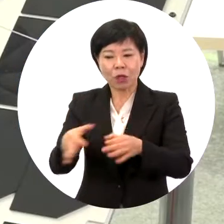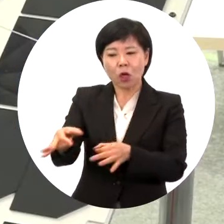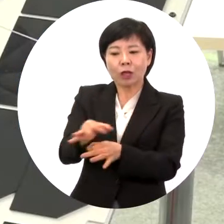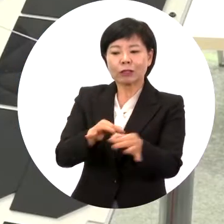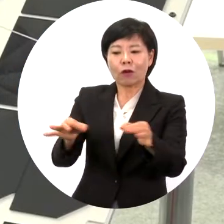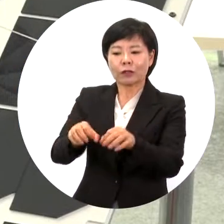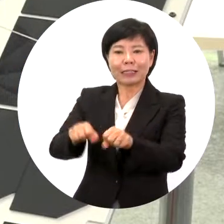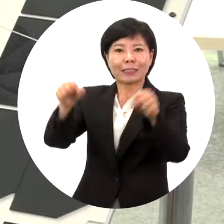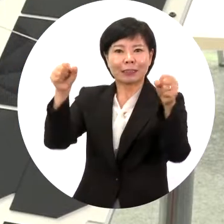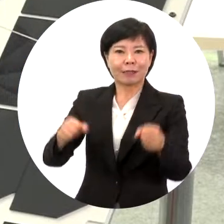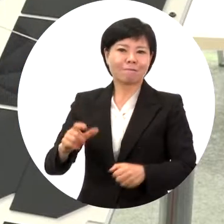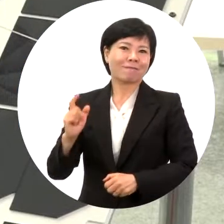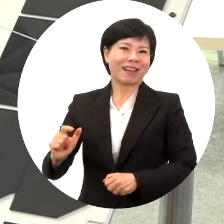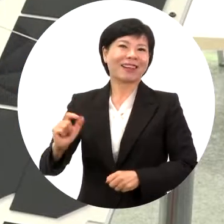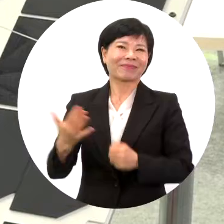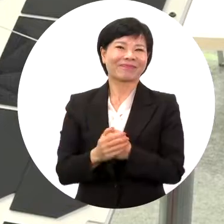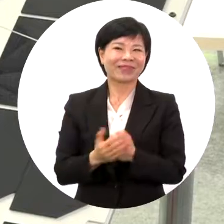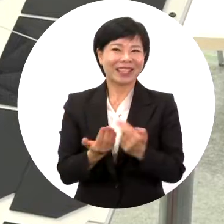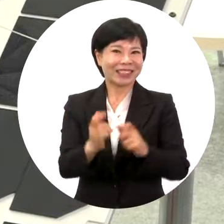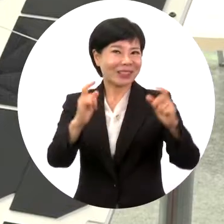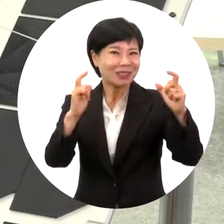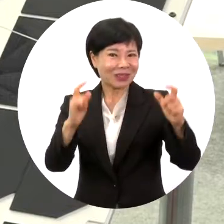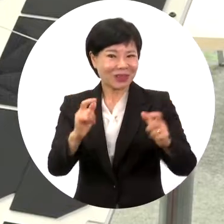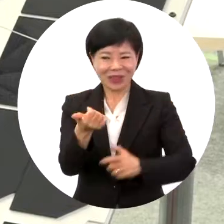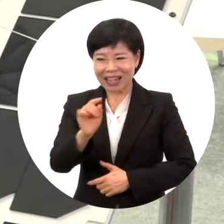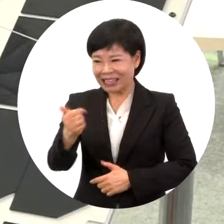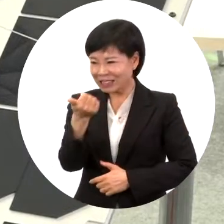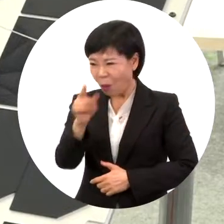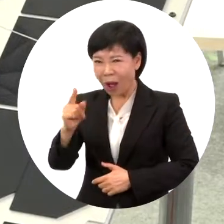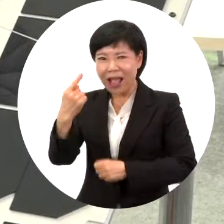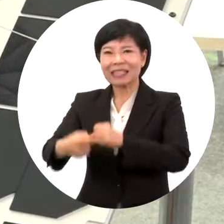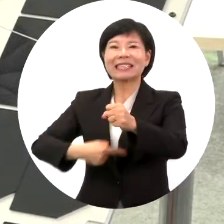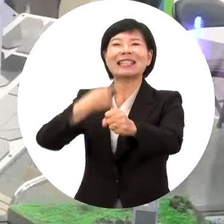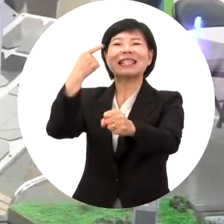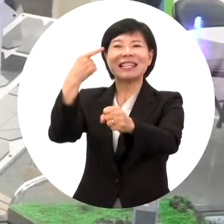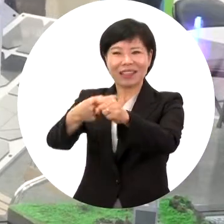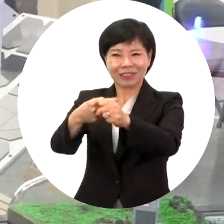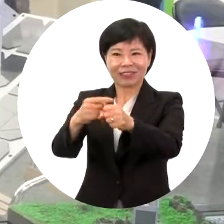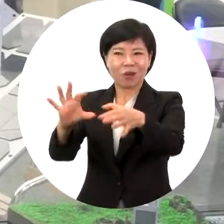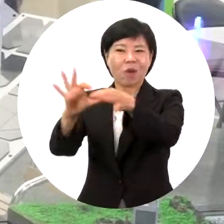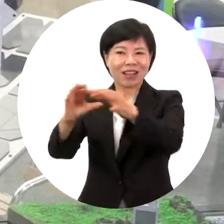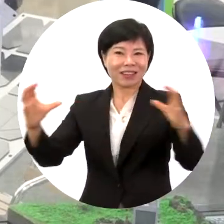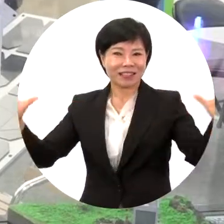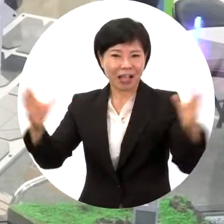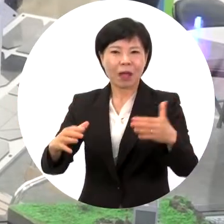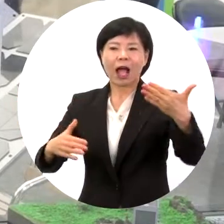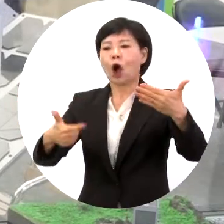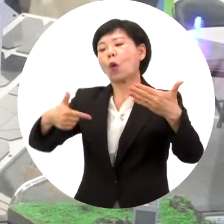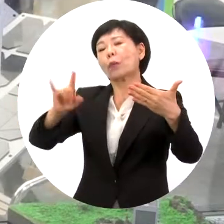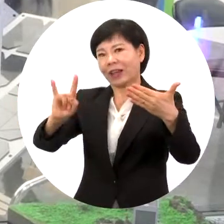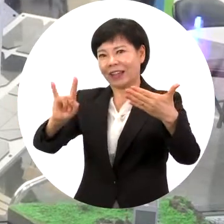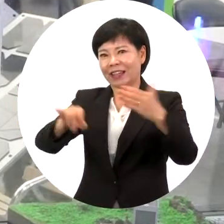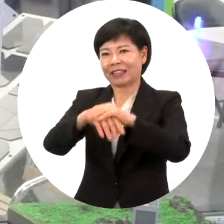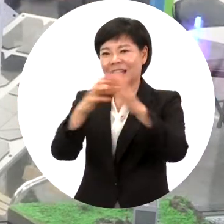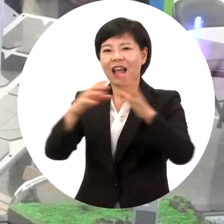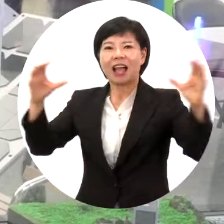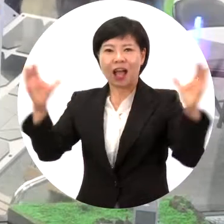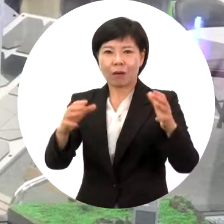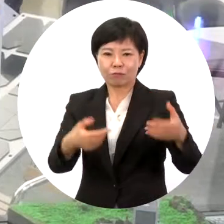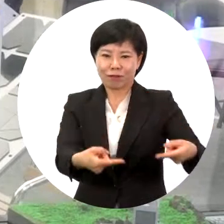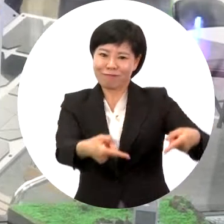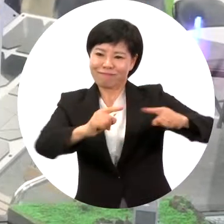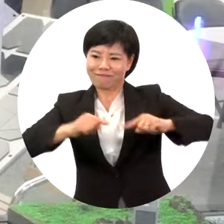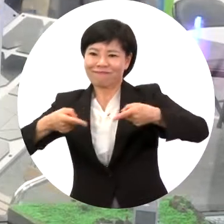구조가 보다 튼튼해질 수 있습니다. 제주도는 하나시스템 연관 기업 9개사와 함께 복수의 기업들이 하원